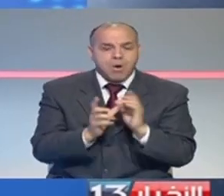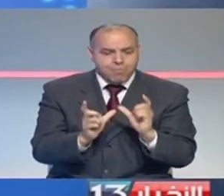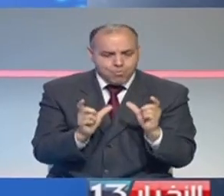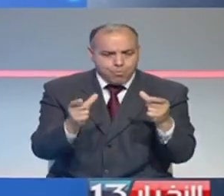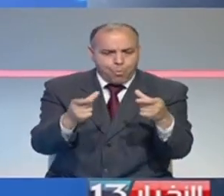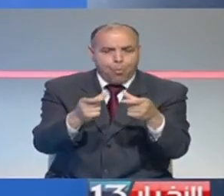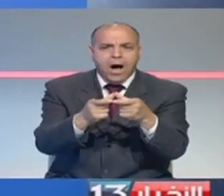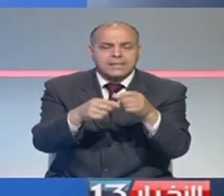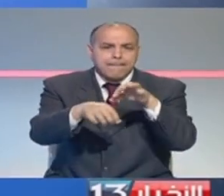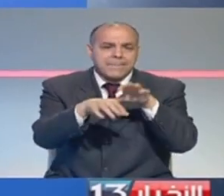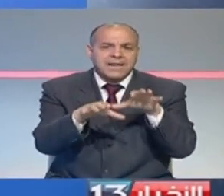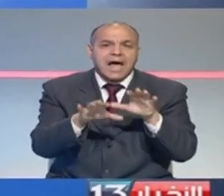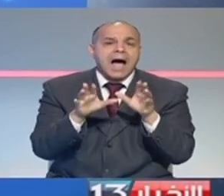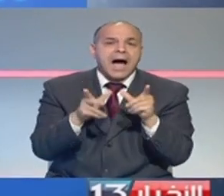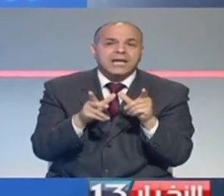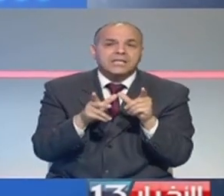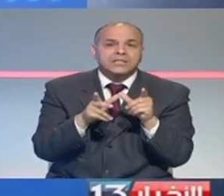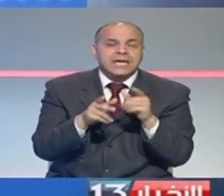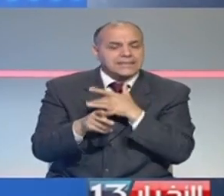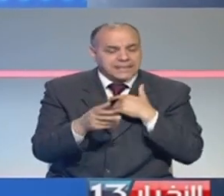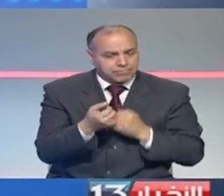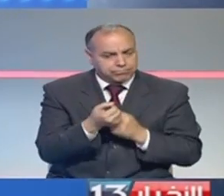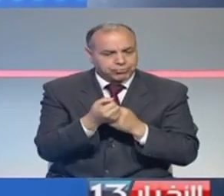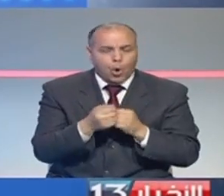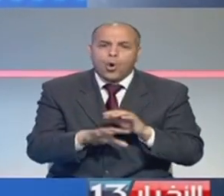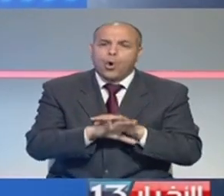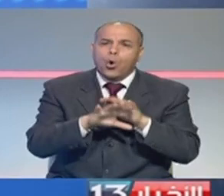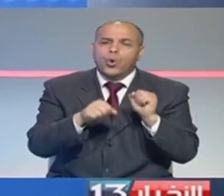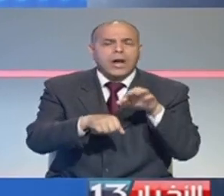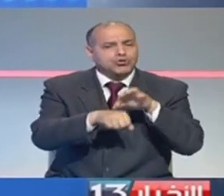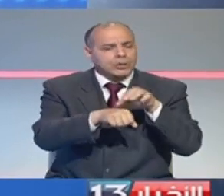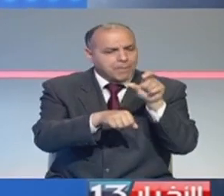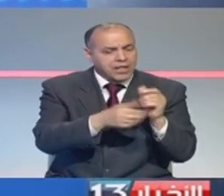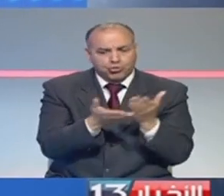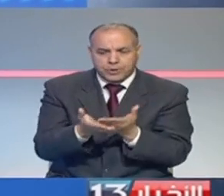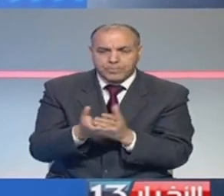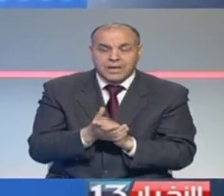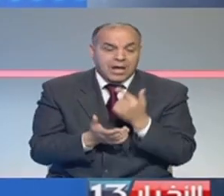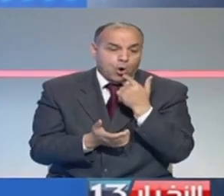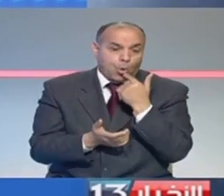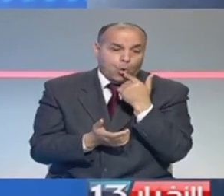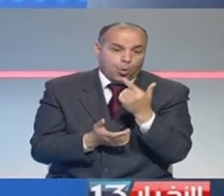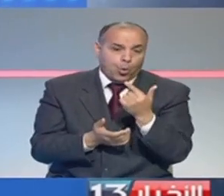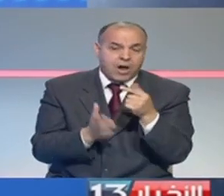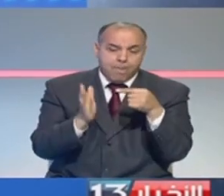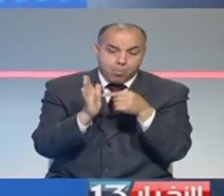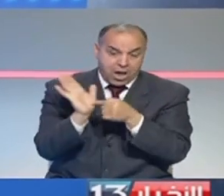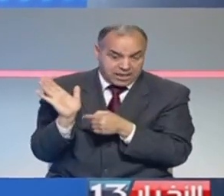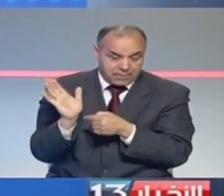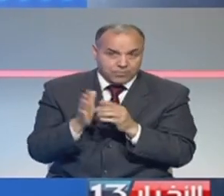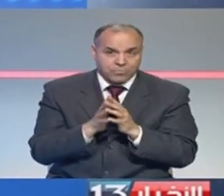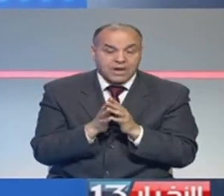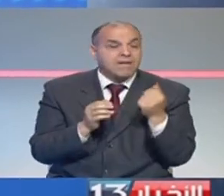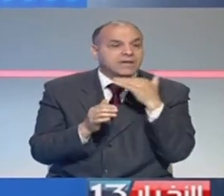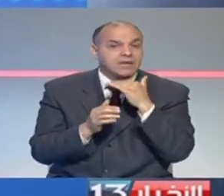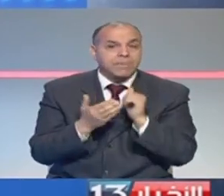محاصرة هالوباء ومن أجل الإحاطة الصحية لكل مريض يتقدم لها. أنا نقول في النقطة هذه، معناها